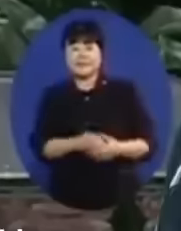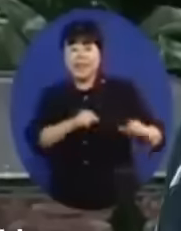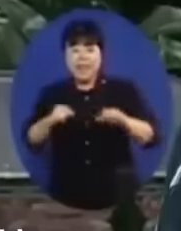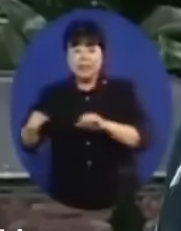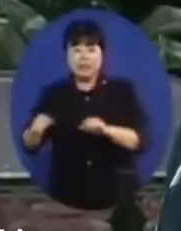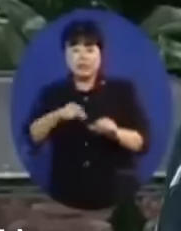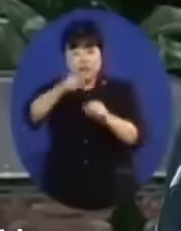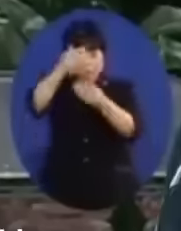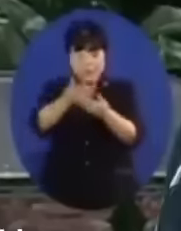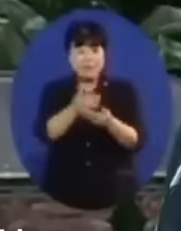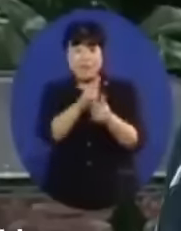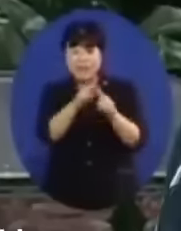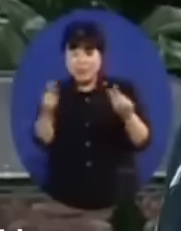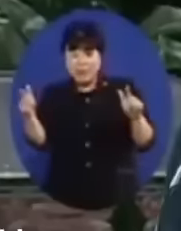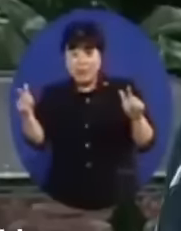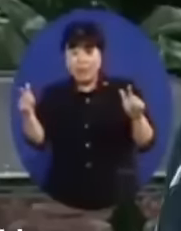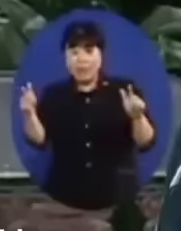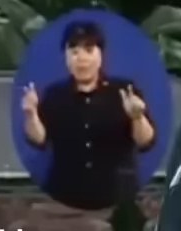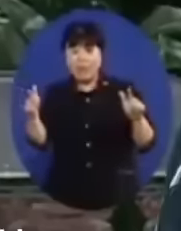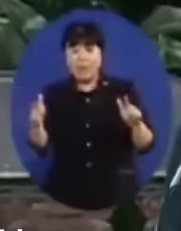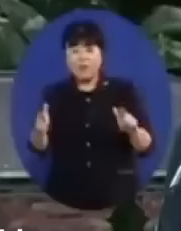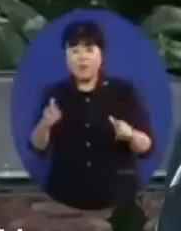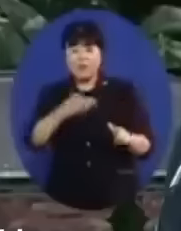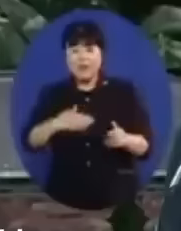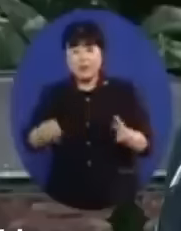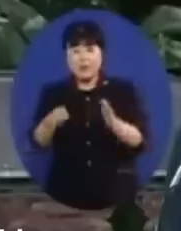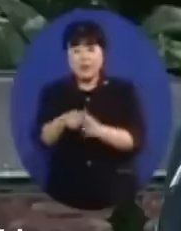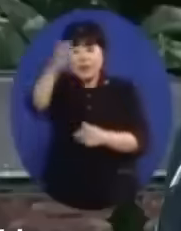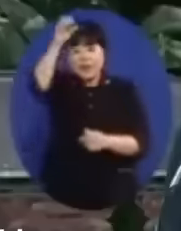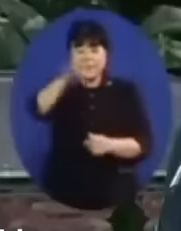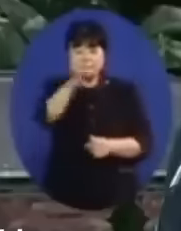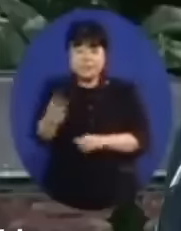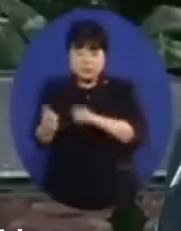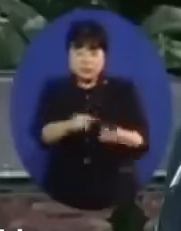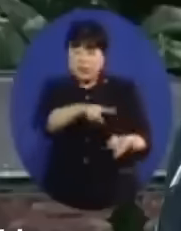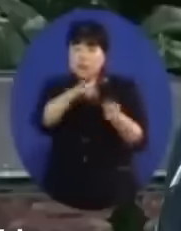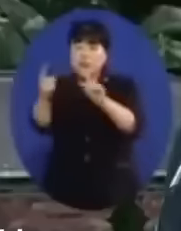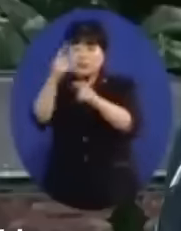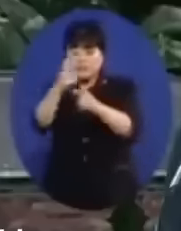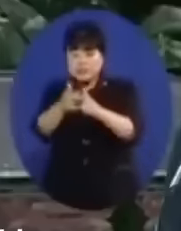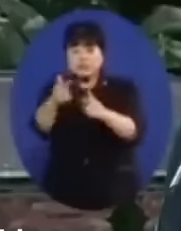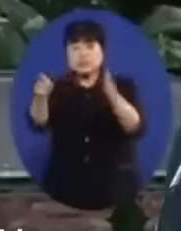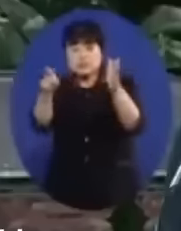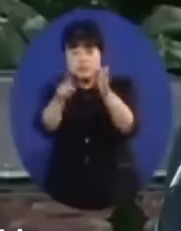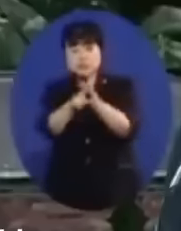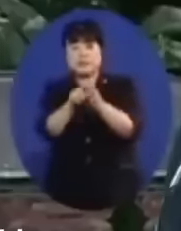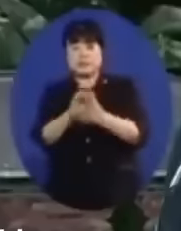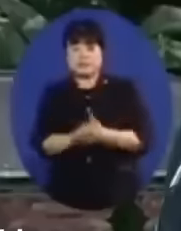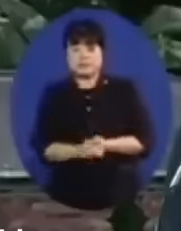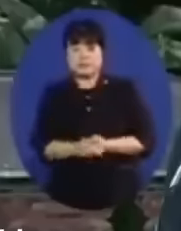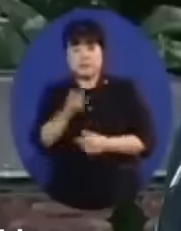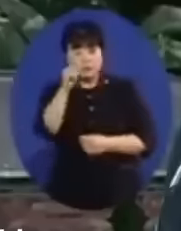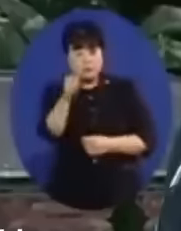행위로 구원받는 것이 아니라 나를 위해서 십자가에 죽었다가 부활하신 예수 그리스도를 믿음으로